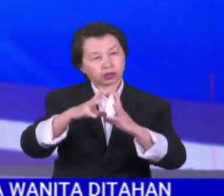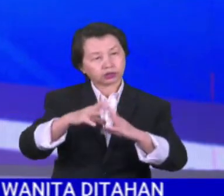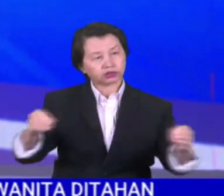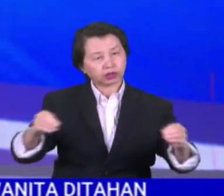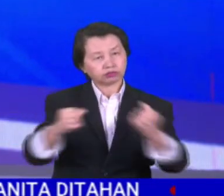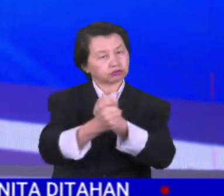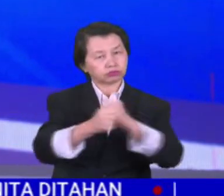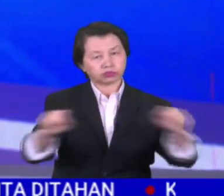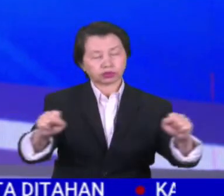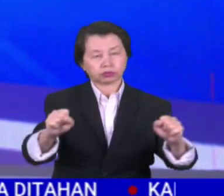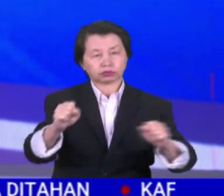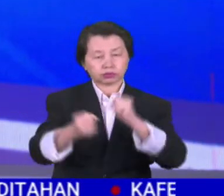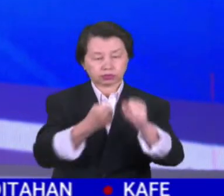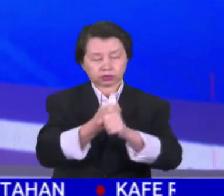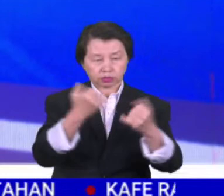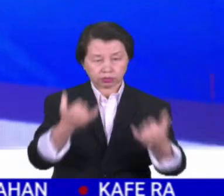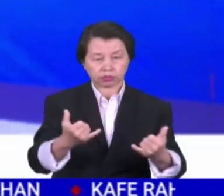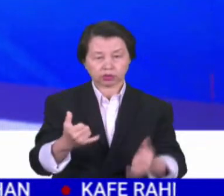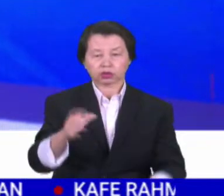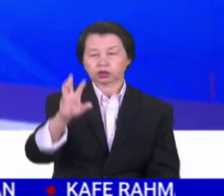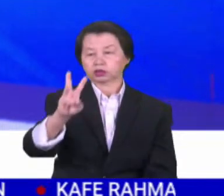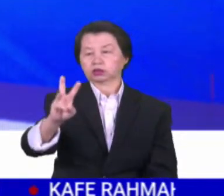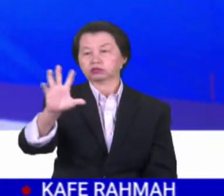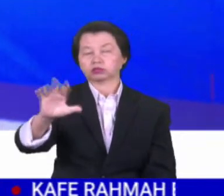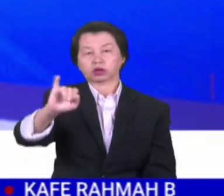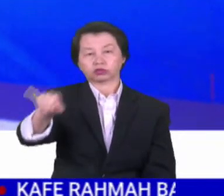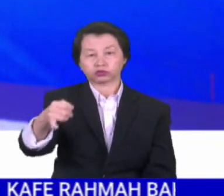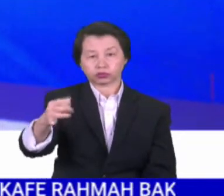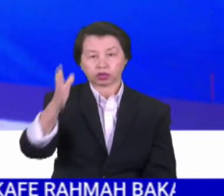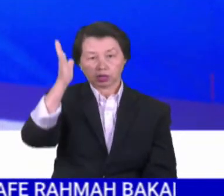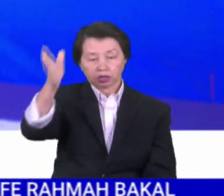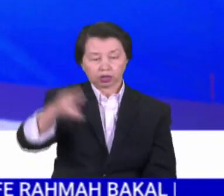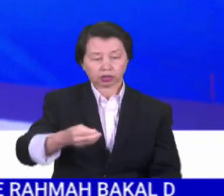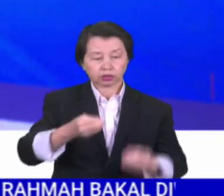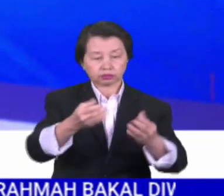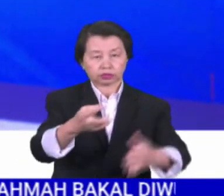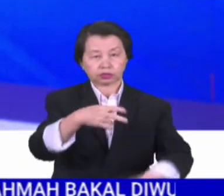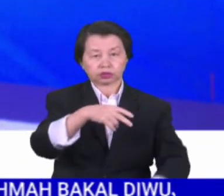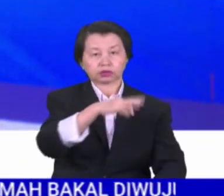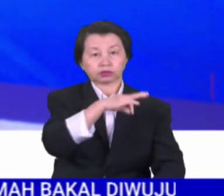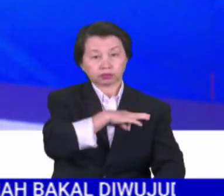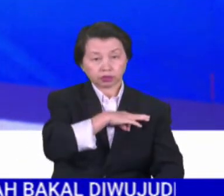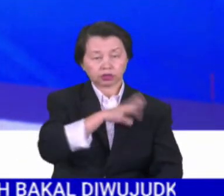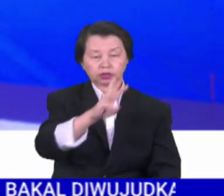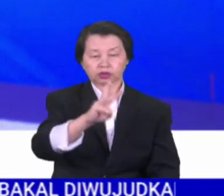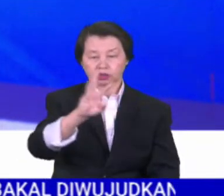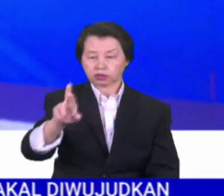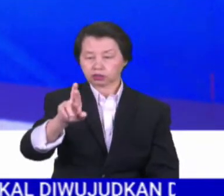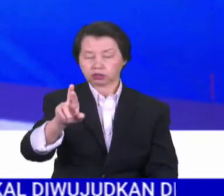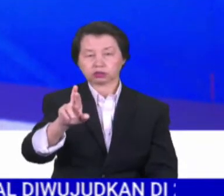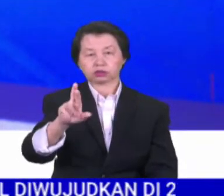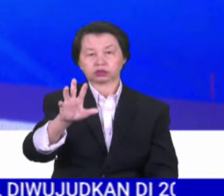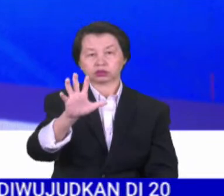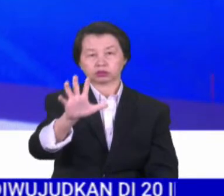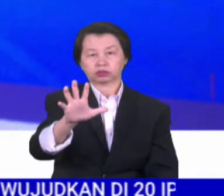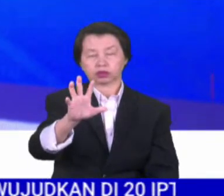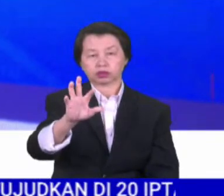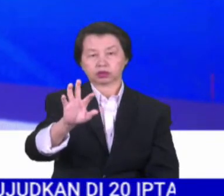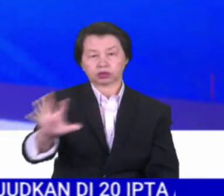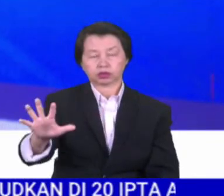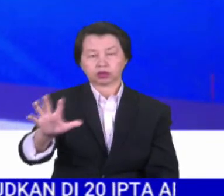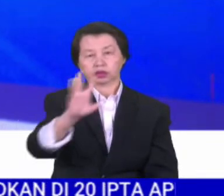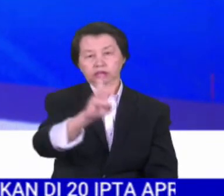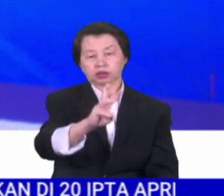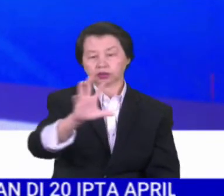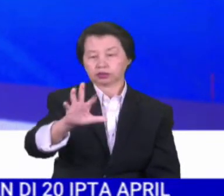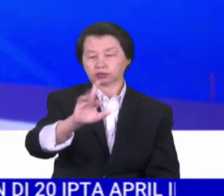kos keseluruhan RM65 juta. Ia bakal memberi manfaat kira-kira 65,000 penduduk di kawasan